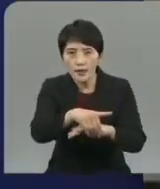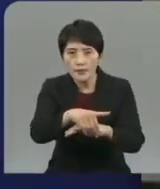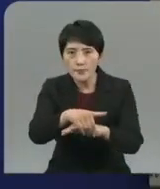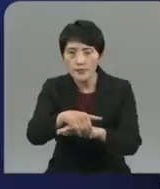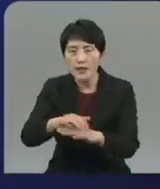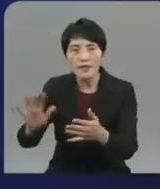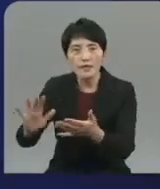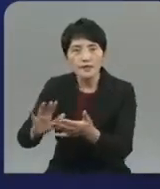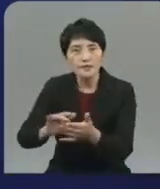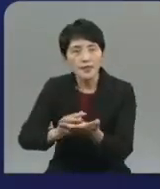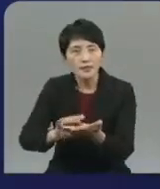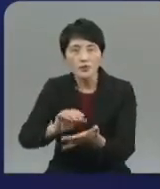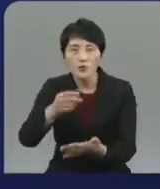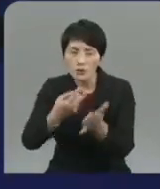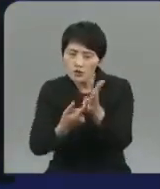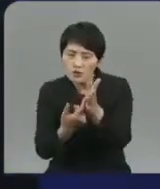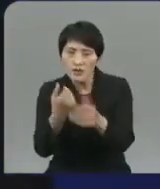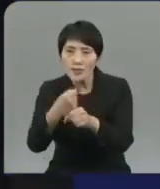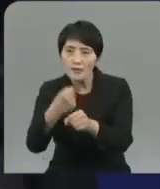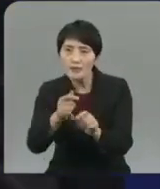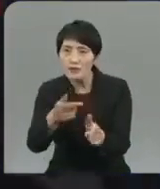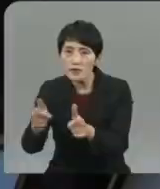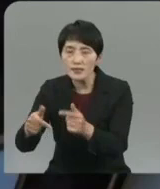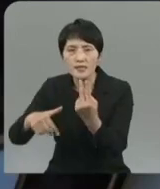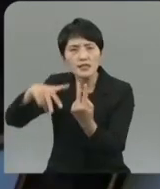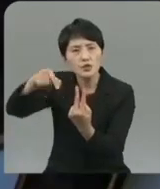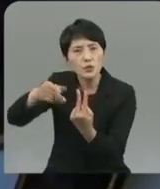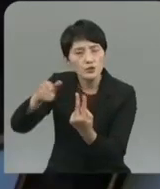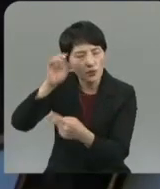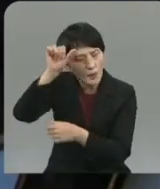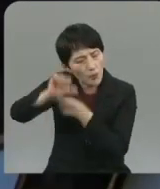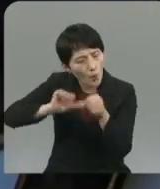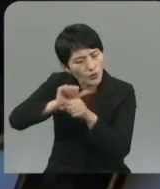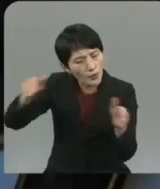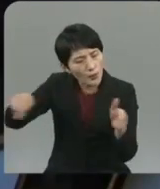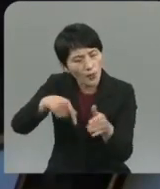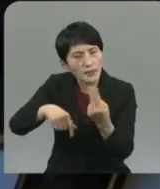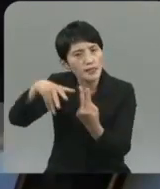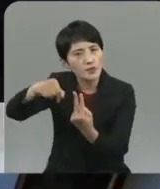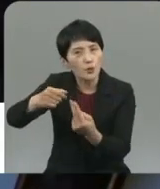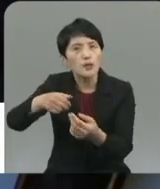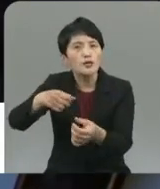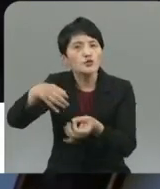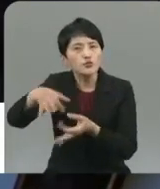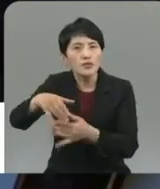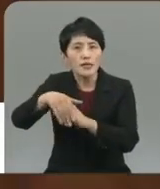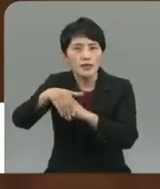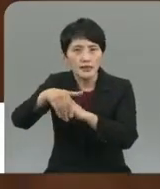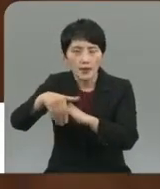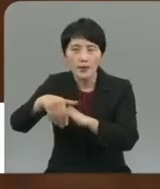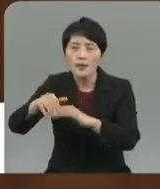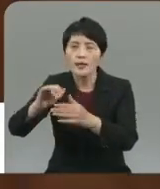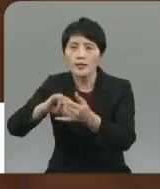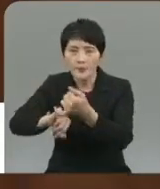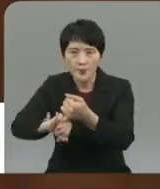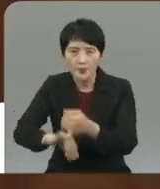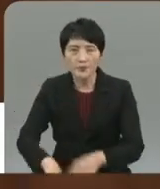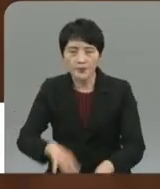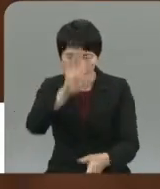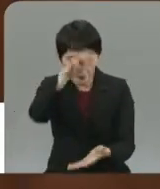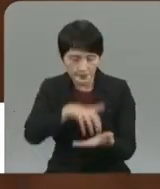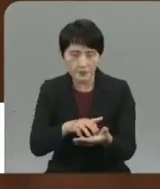進めていることを紹介し両機関の共同研究開発や活発な人的交流